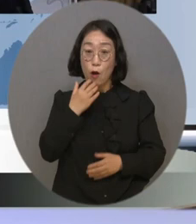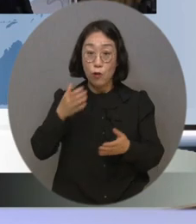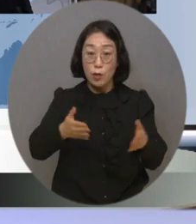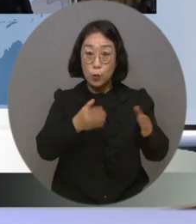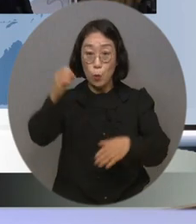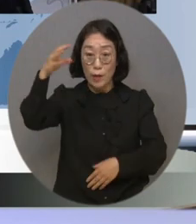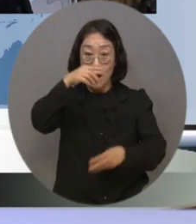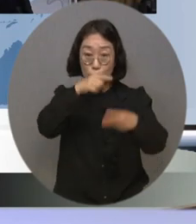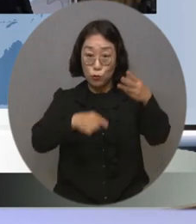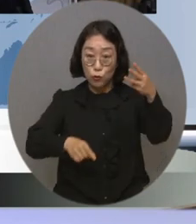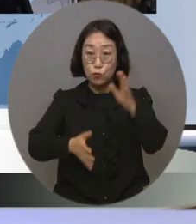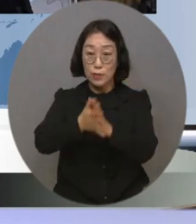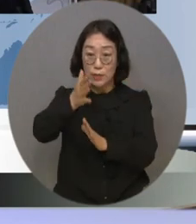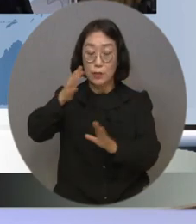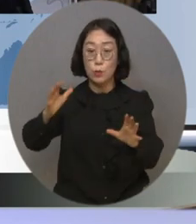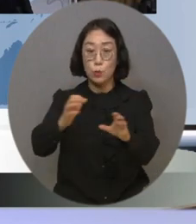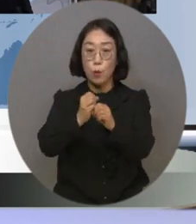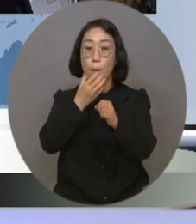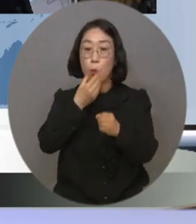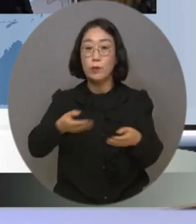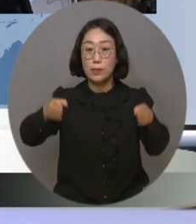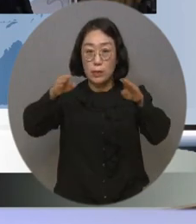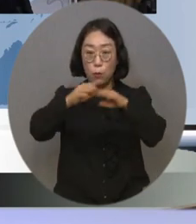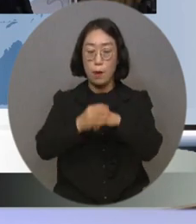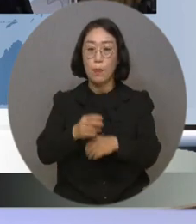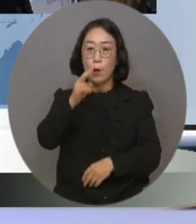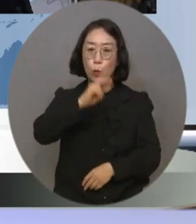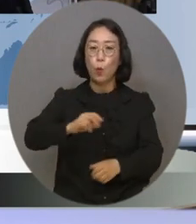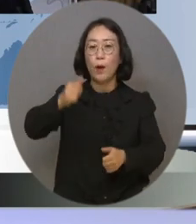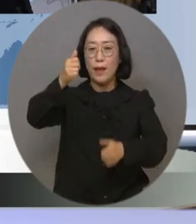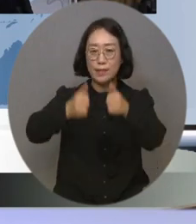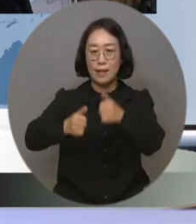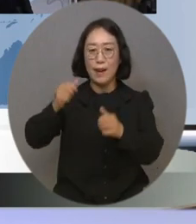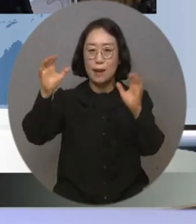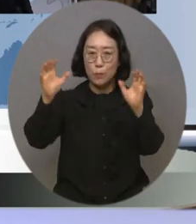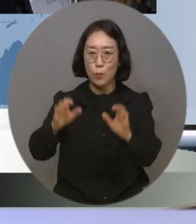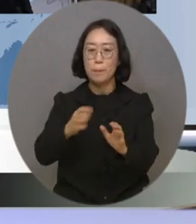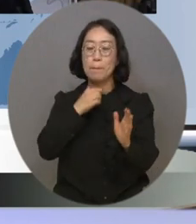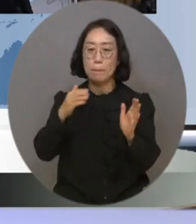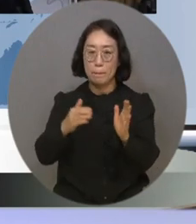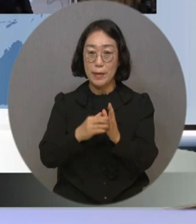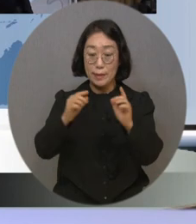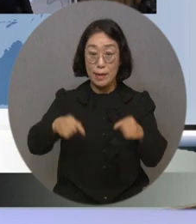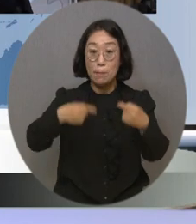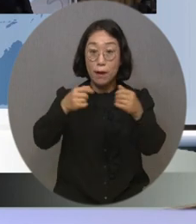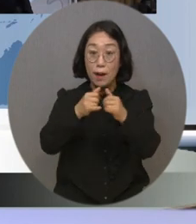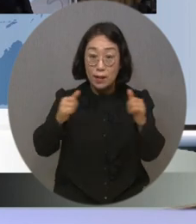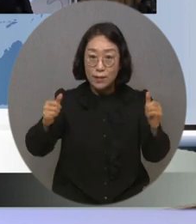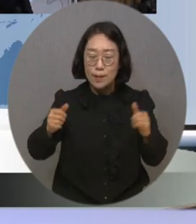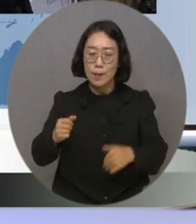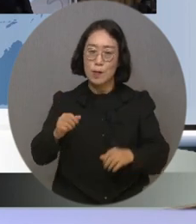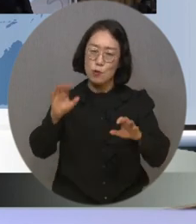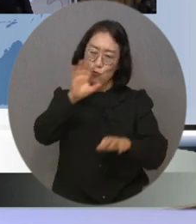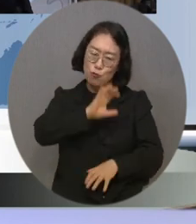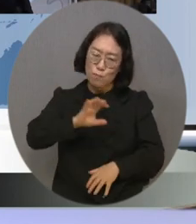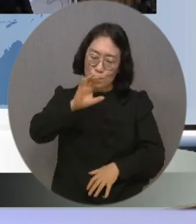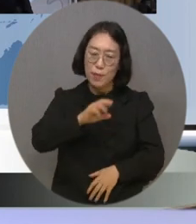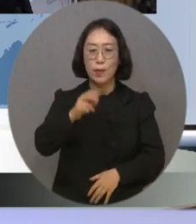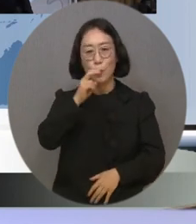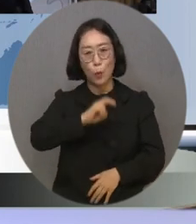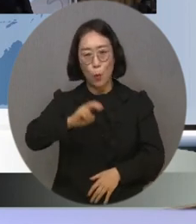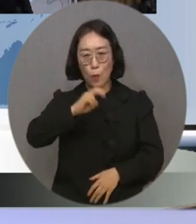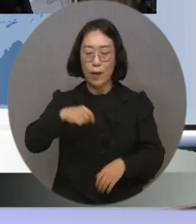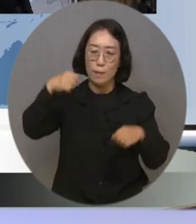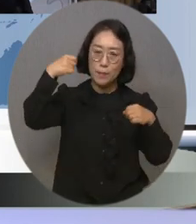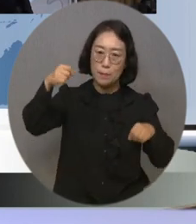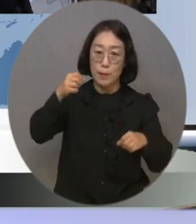양주시 장애인종합복지관에서 버들골 노래자랑 축제가 열렸습니다. 참가자들은 그동안 갈고 닦은 끼와 재능을